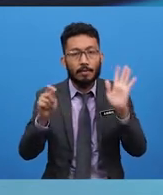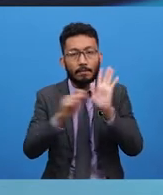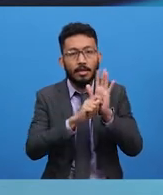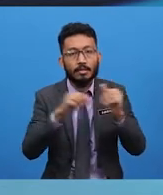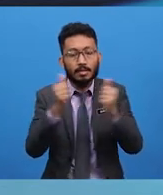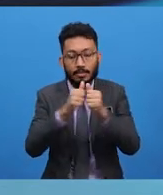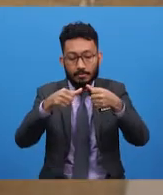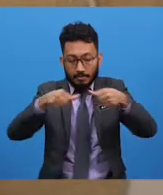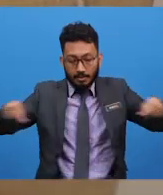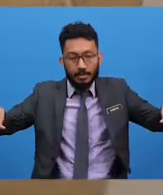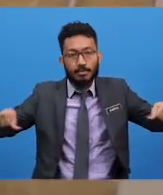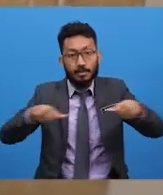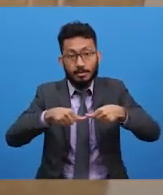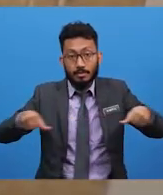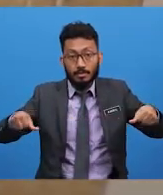pelekat.